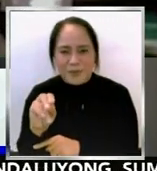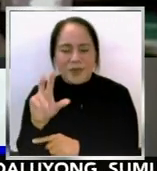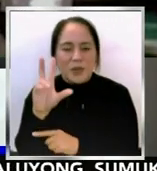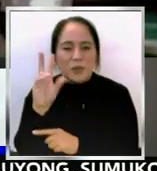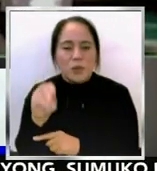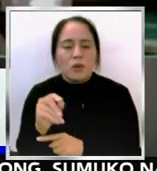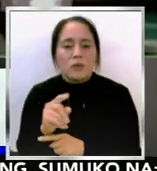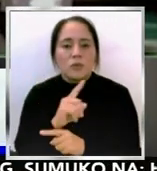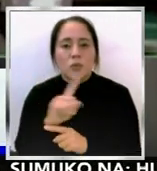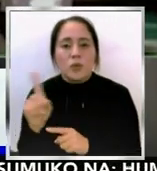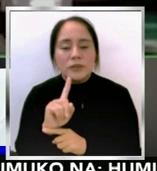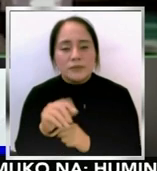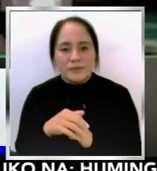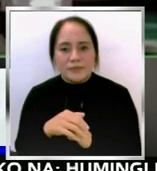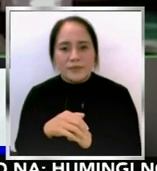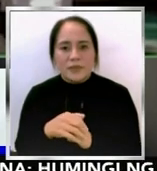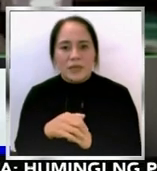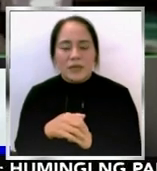yung